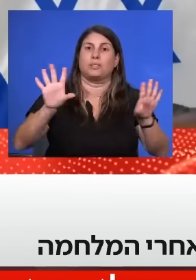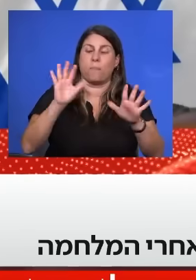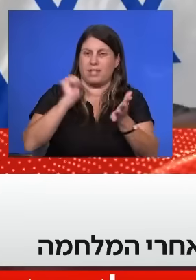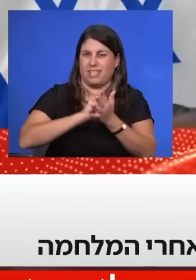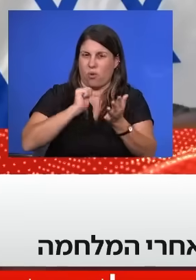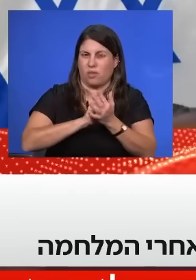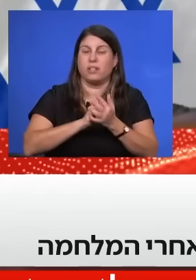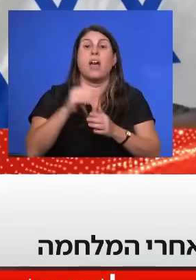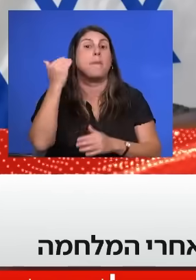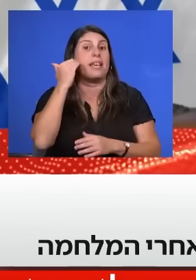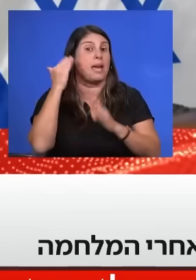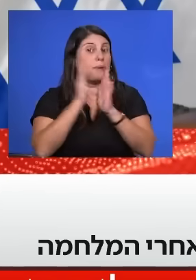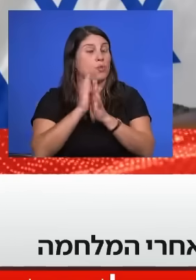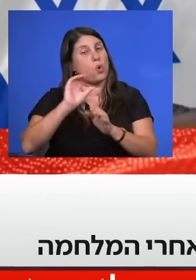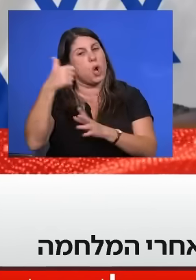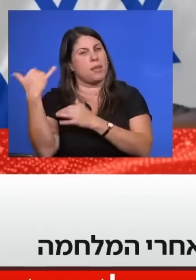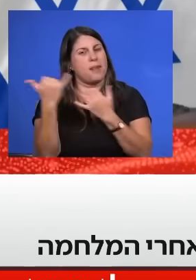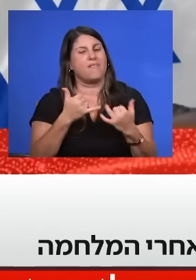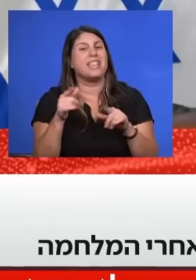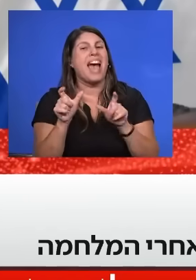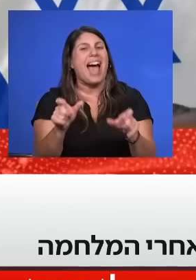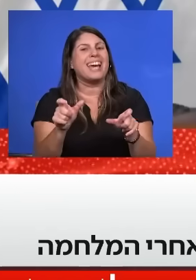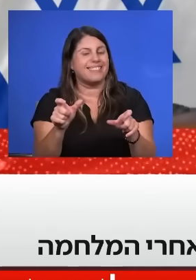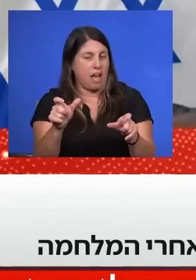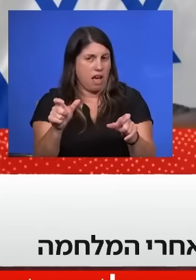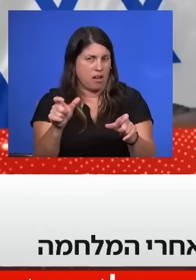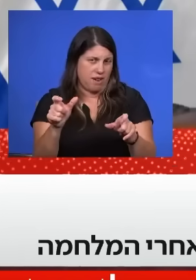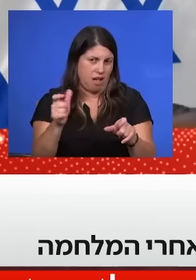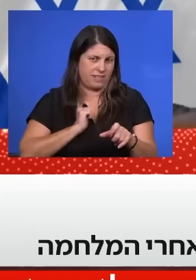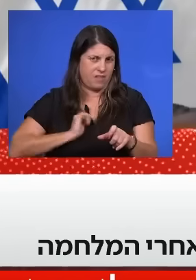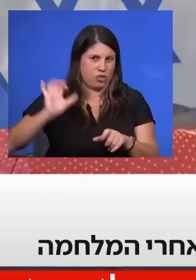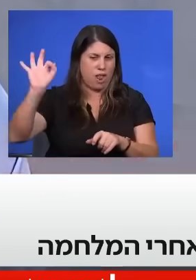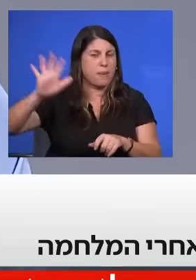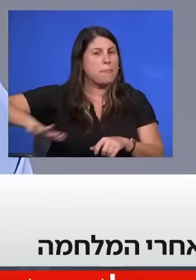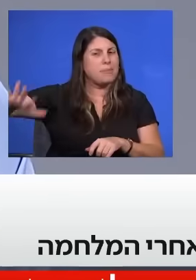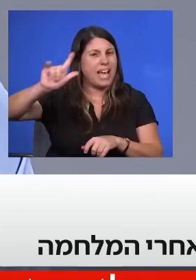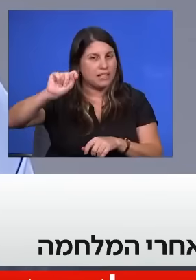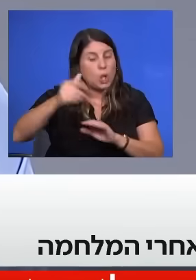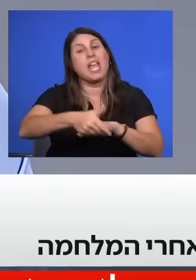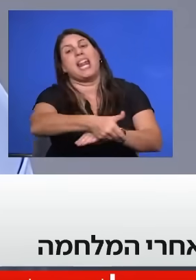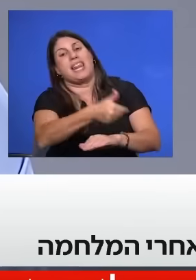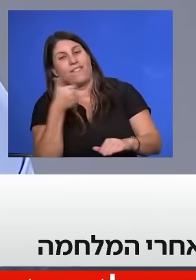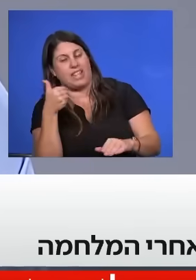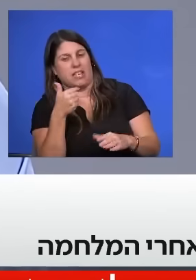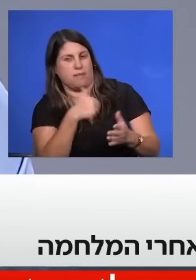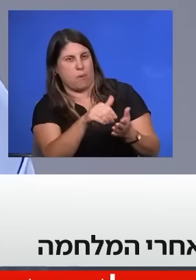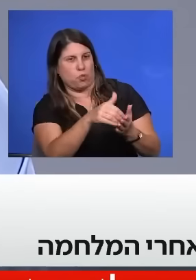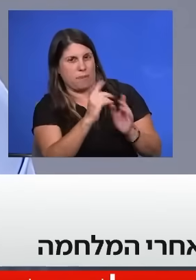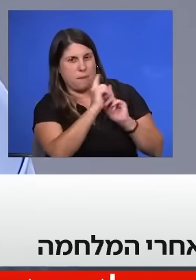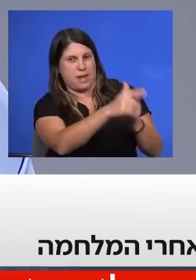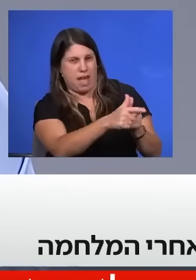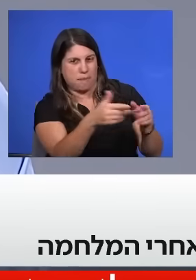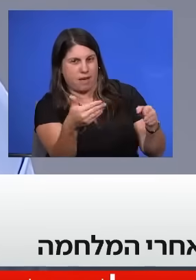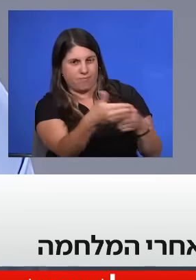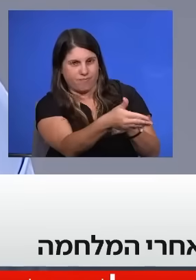לפרוס מערכות הגנה על הכוחות שלהם במזרח התיכון, לפני שמתקדמים בשלב הבא של המלחמה. כרגע מחכים, אבל